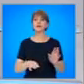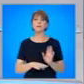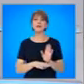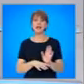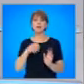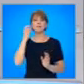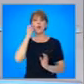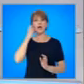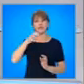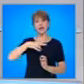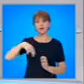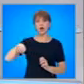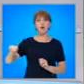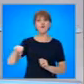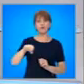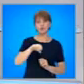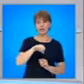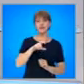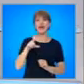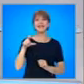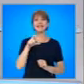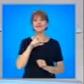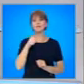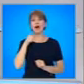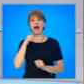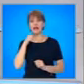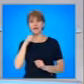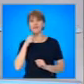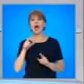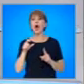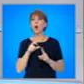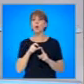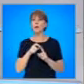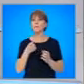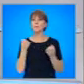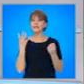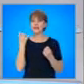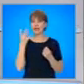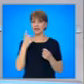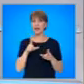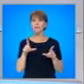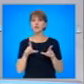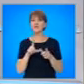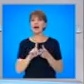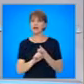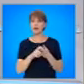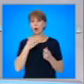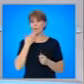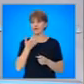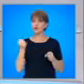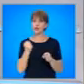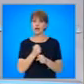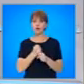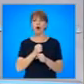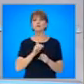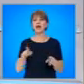регион. Водач на листата е Севим Али. В Руен председателят на партията Мустафа Карадайъ обяви, че ще работи за равноправие